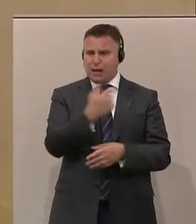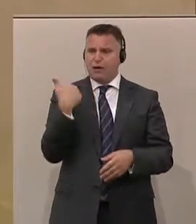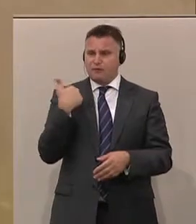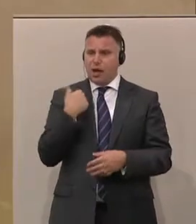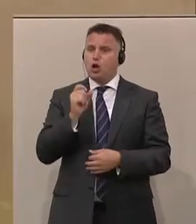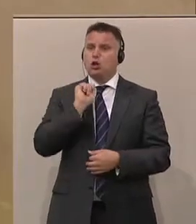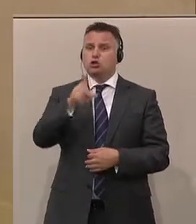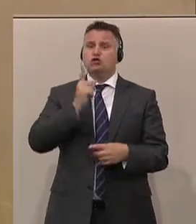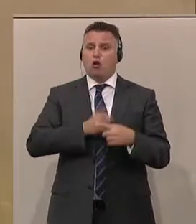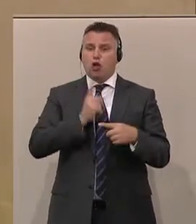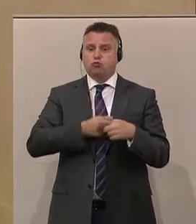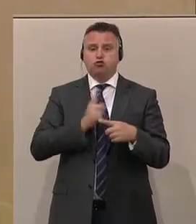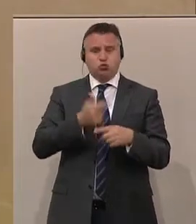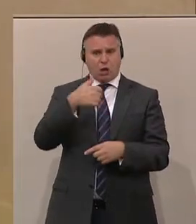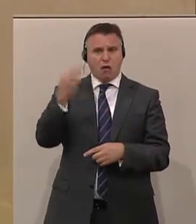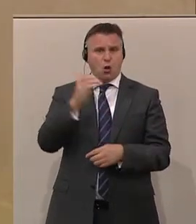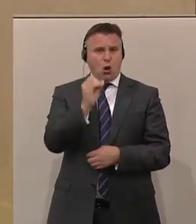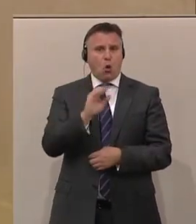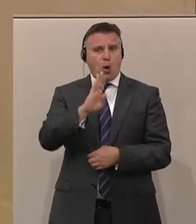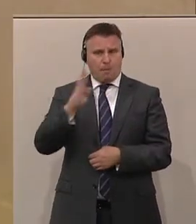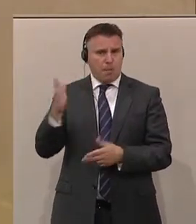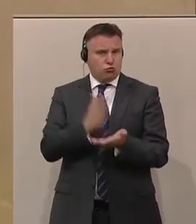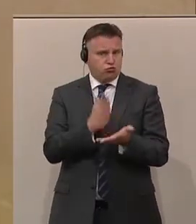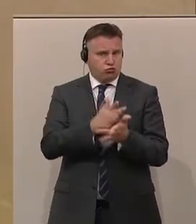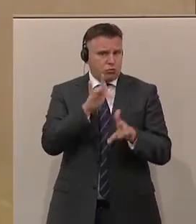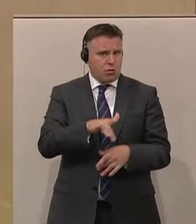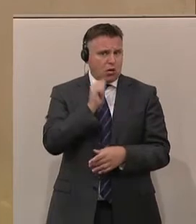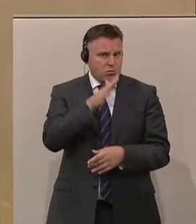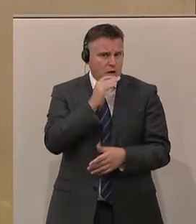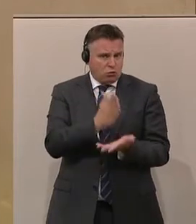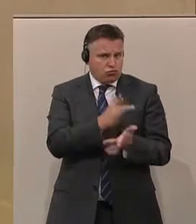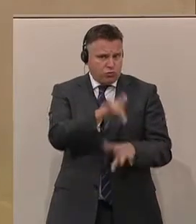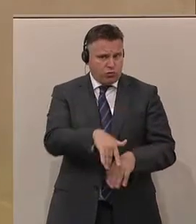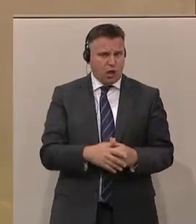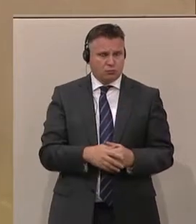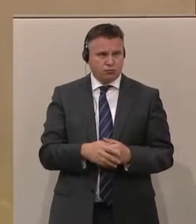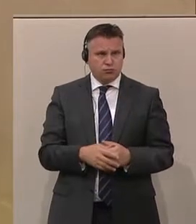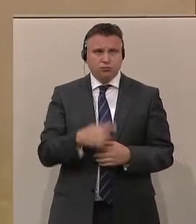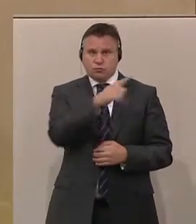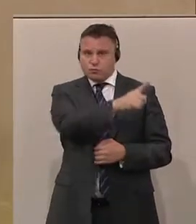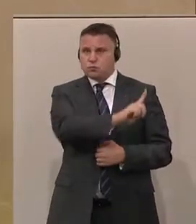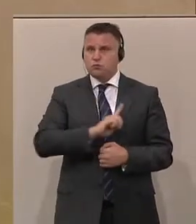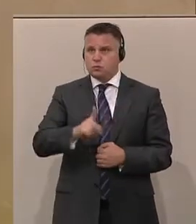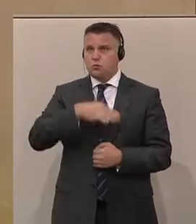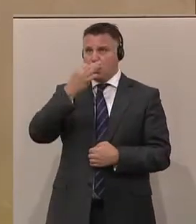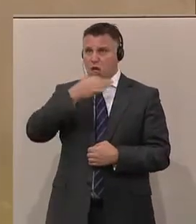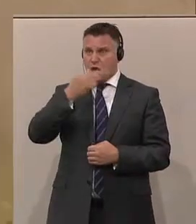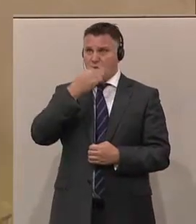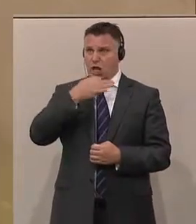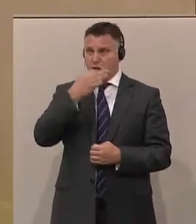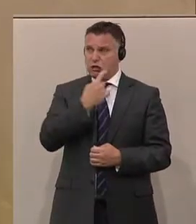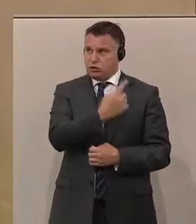der 12-Stunden-Tag und ist der 12-Stunden-Tag alltäglich. Und er stellt sich hierher und